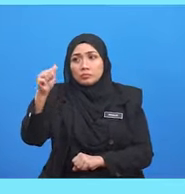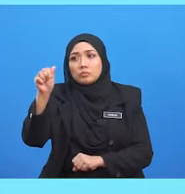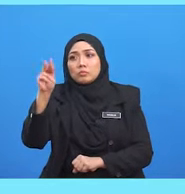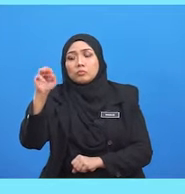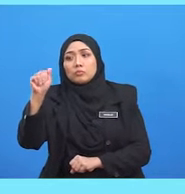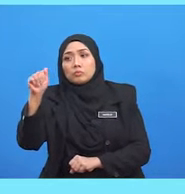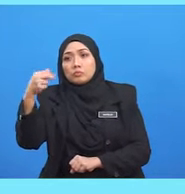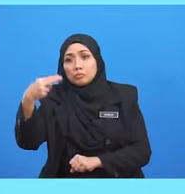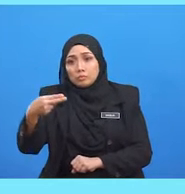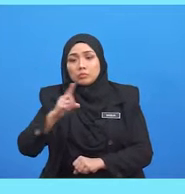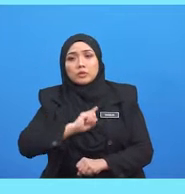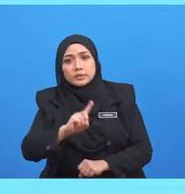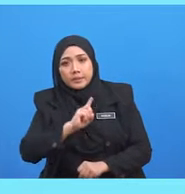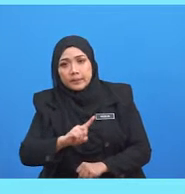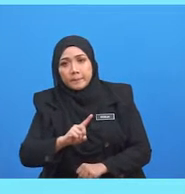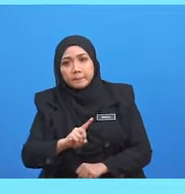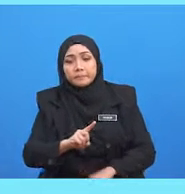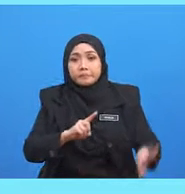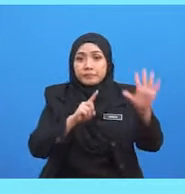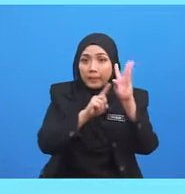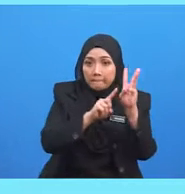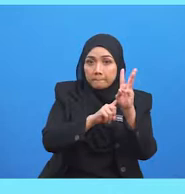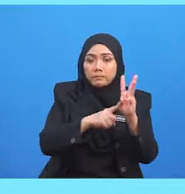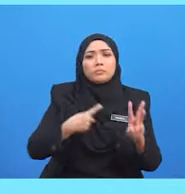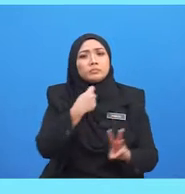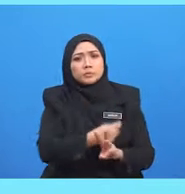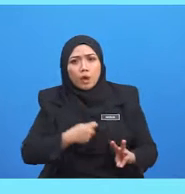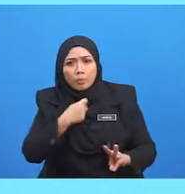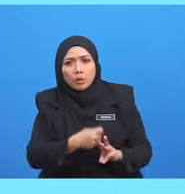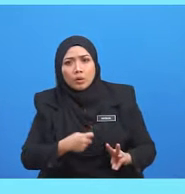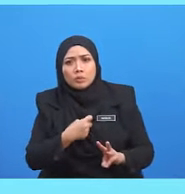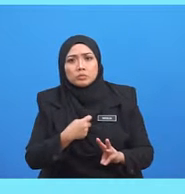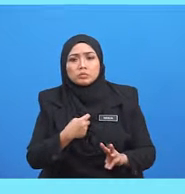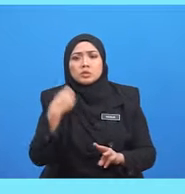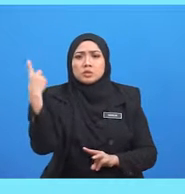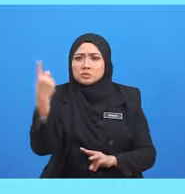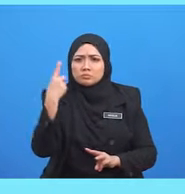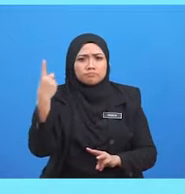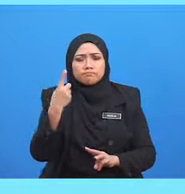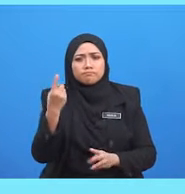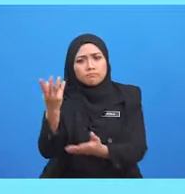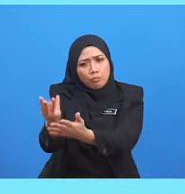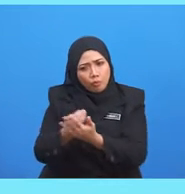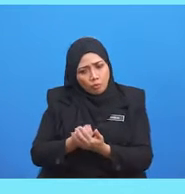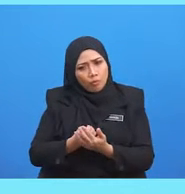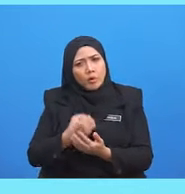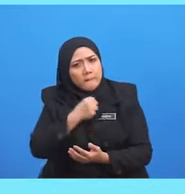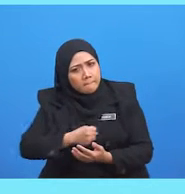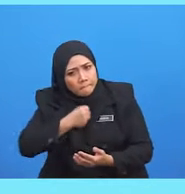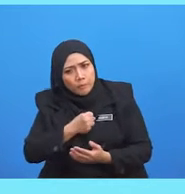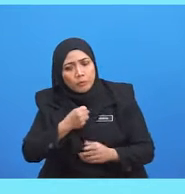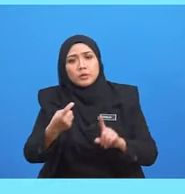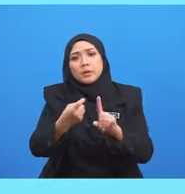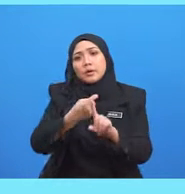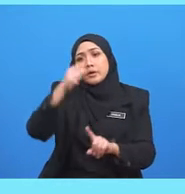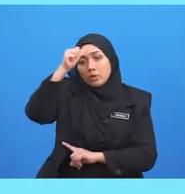Enam, taubat, iaitu sentiasa beristighfar dan memohon keampunan daripada